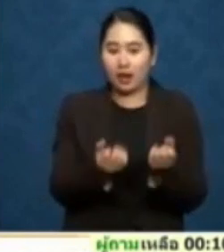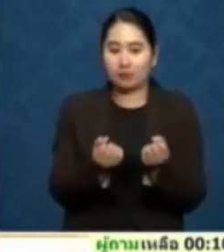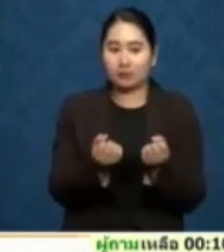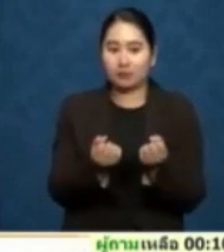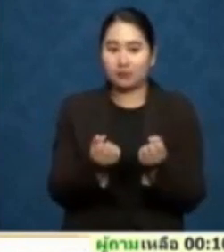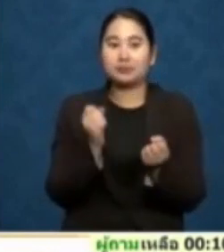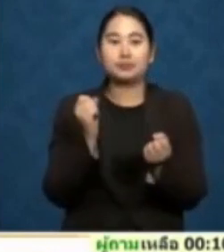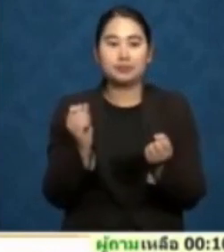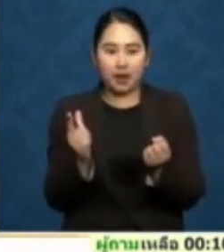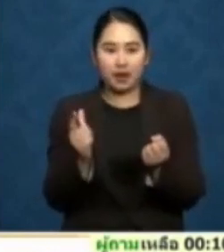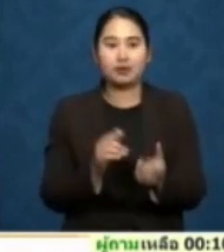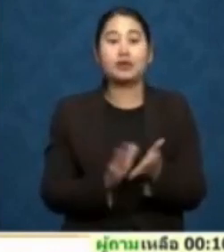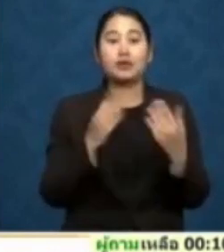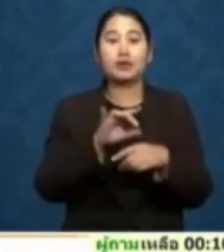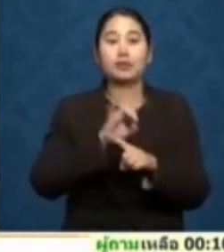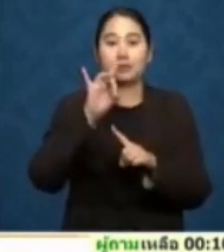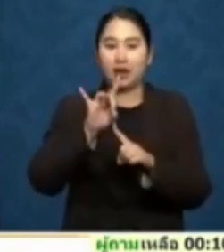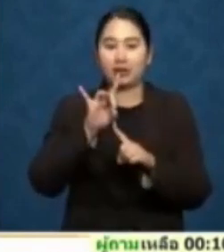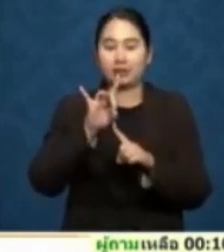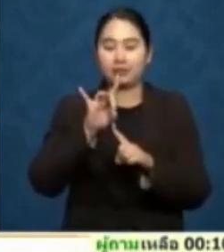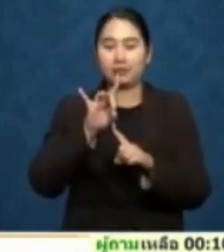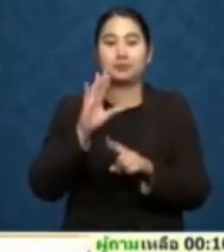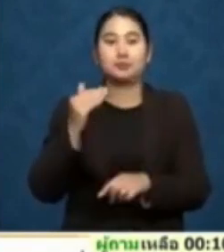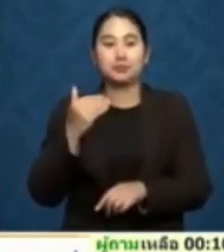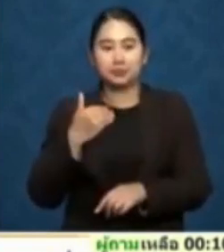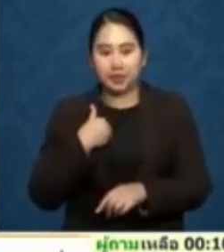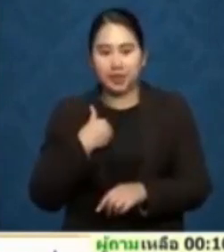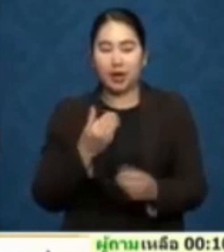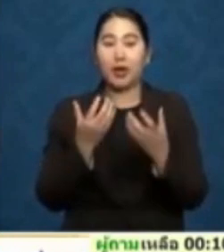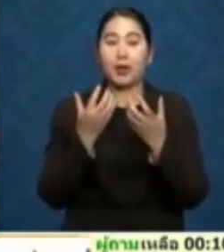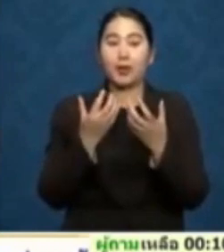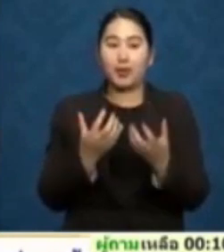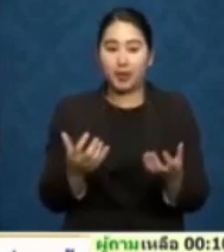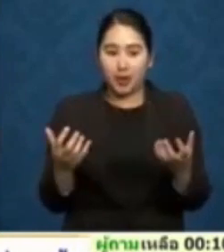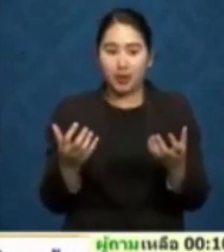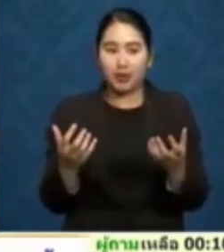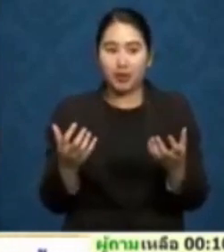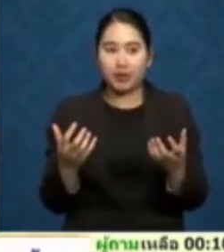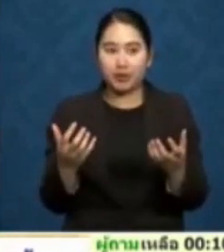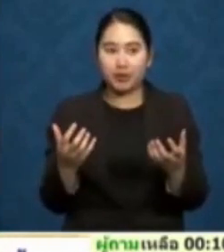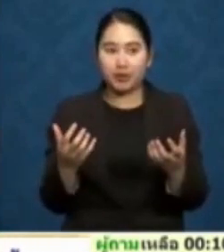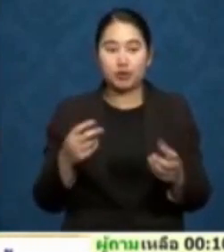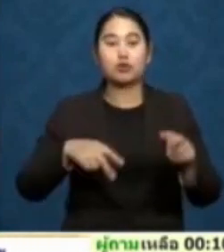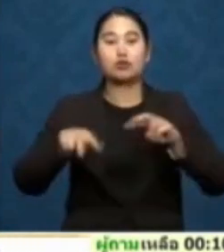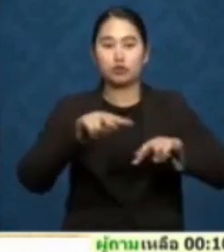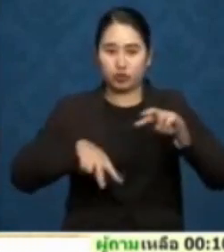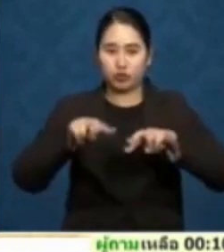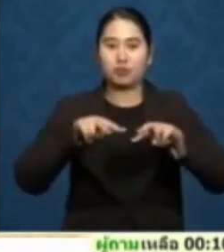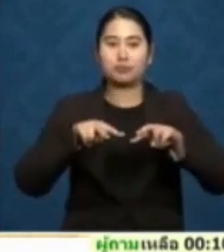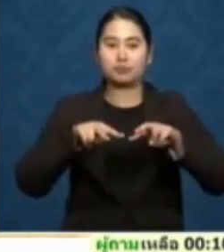ประเด็นที่8การมีและใช้อาวุธของนายเดวิดอยู่ในระหว่างการตรวจสอบ